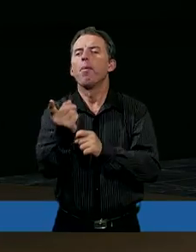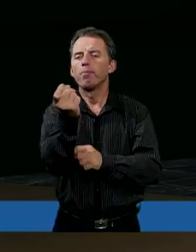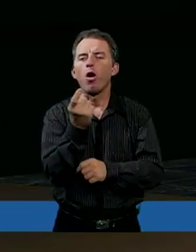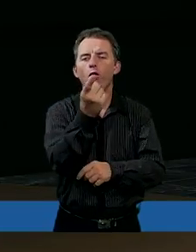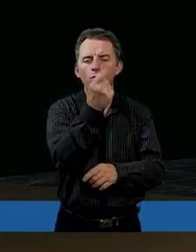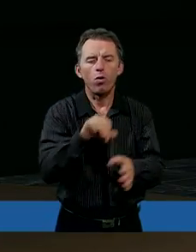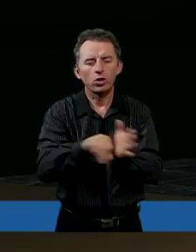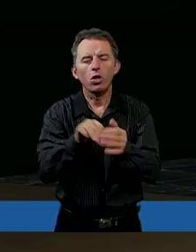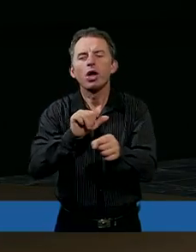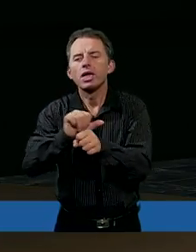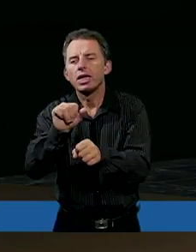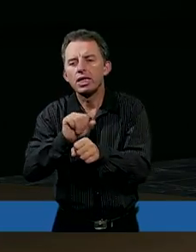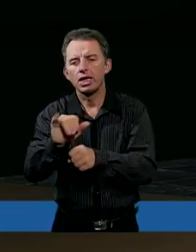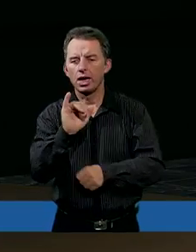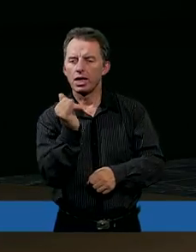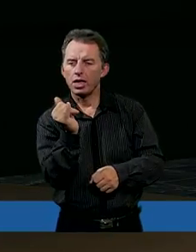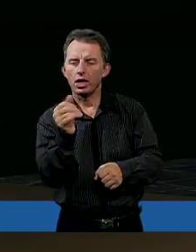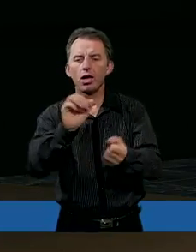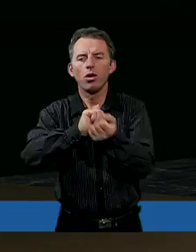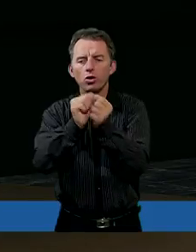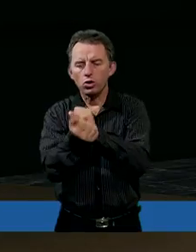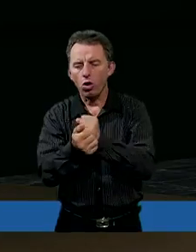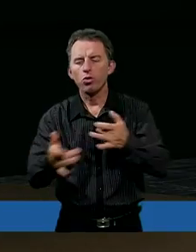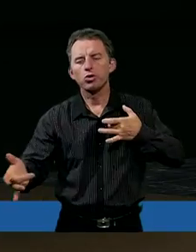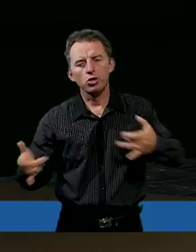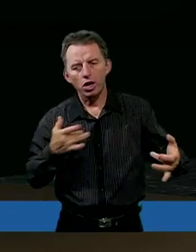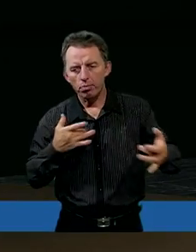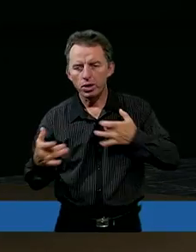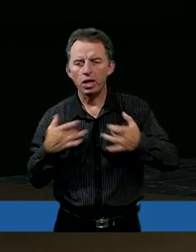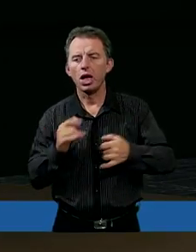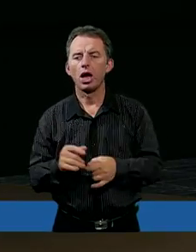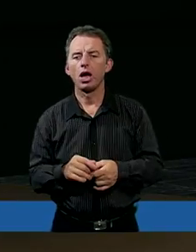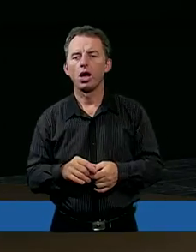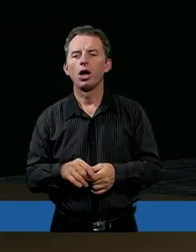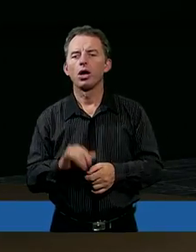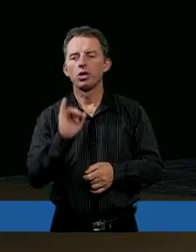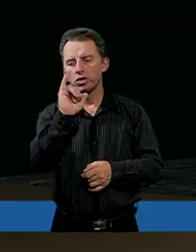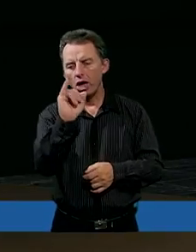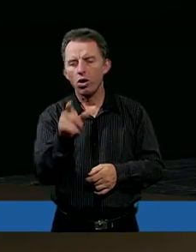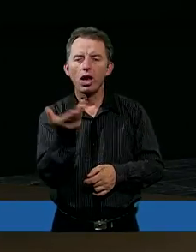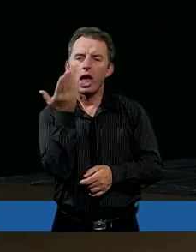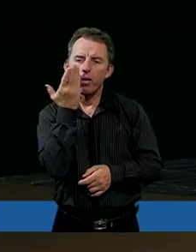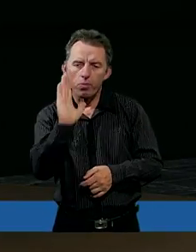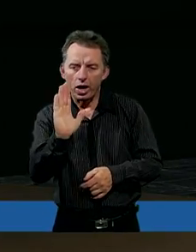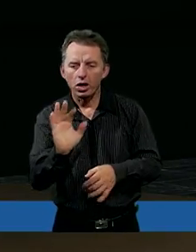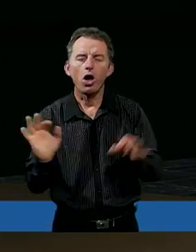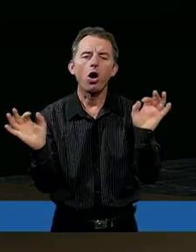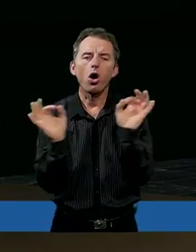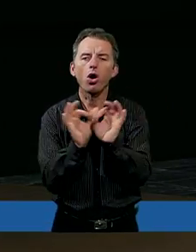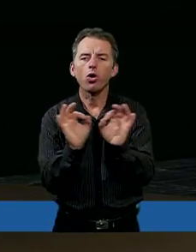do istnienia, jakim są cierpienia i jego najbardziej